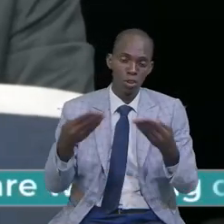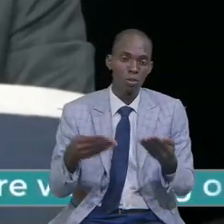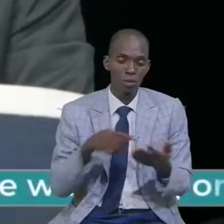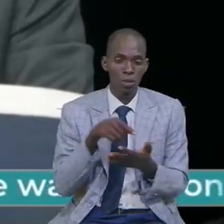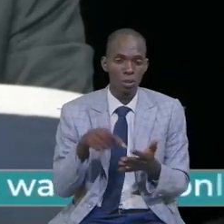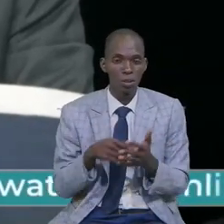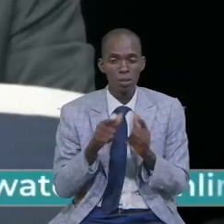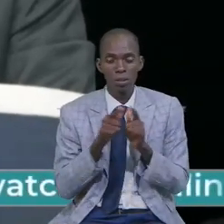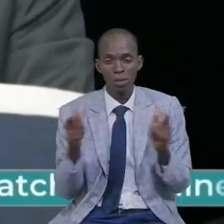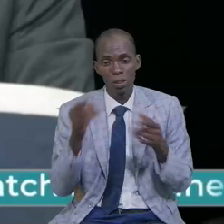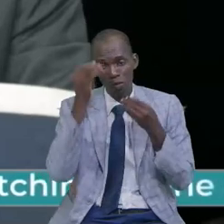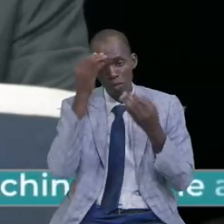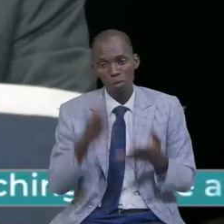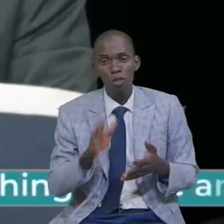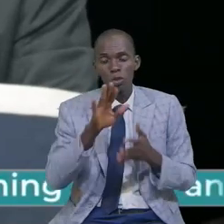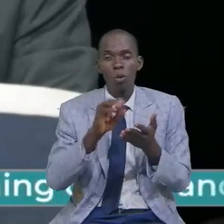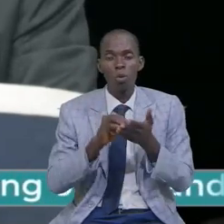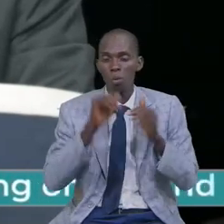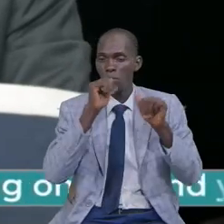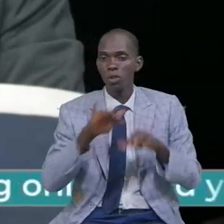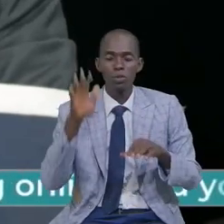Vos bénédictions vont vous atteindre.